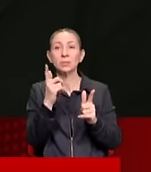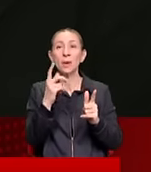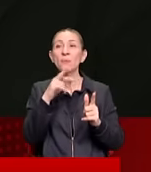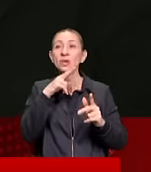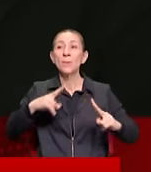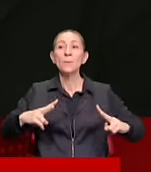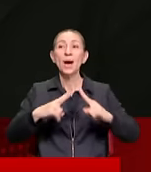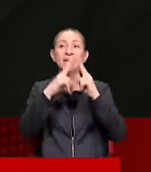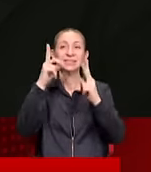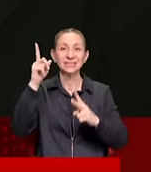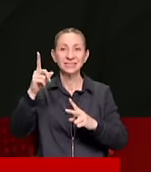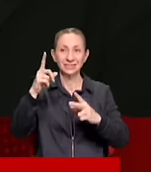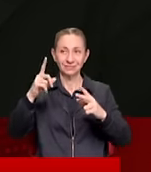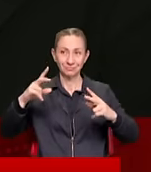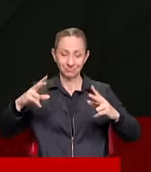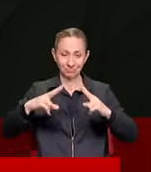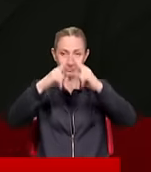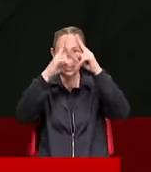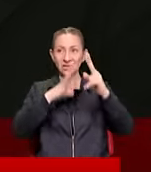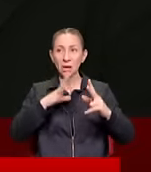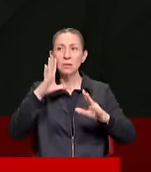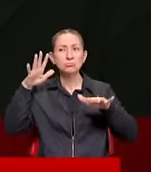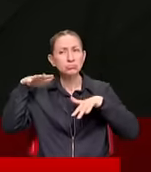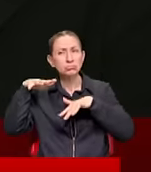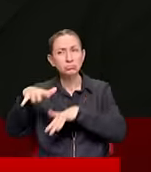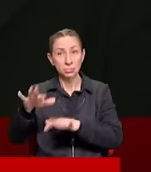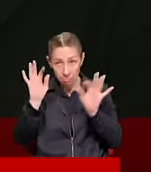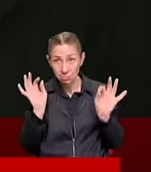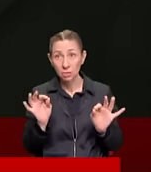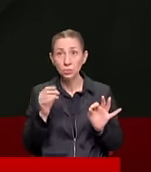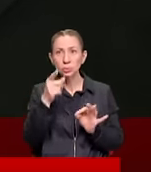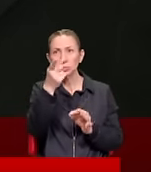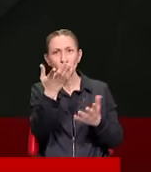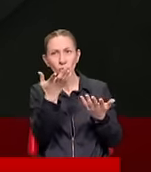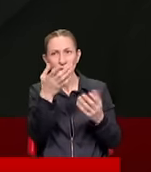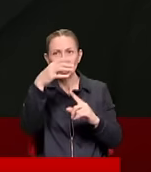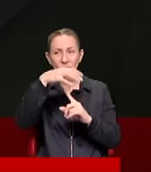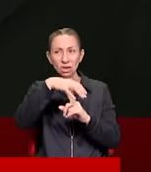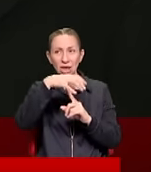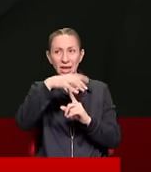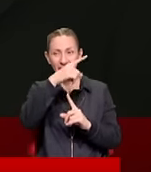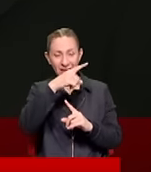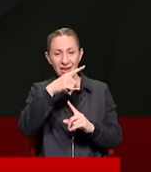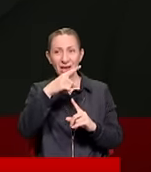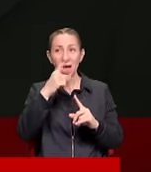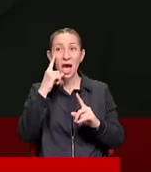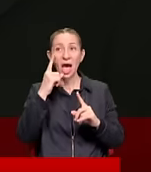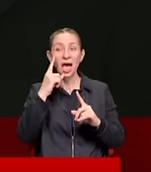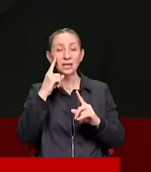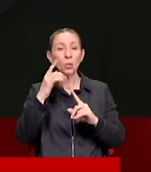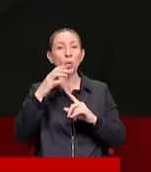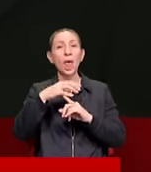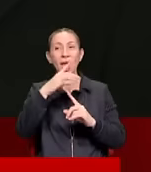bir biliyorsunuz Eyfel Kulesi var. İnsandan geçilmiyor öyle değil mi? Evet. Şu an Çankaya'mızın Ata Kulesi var.